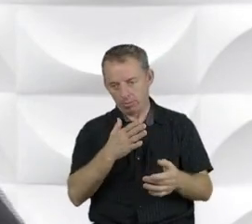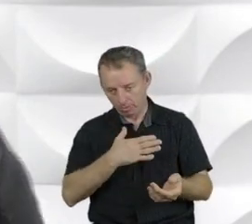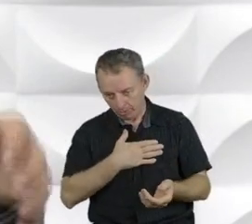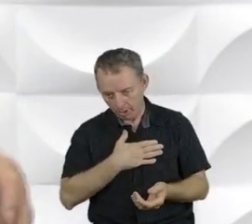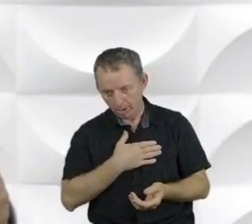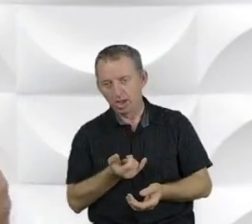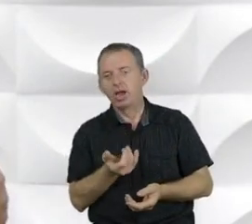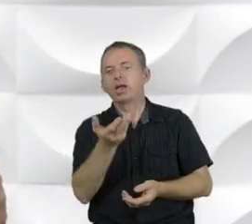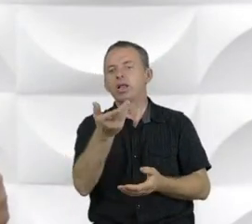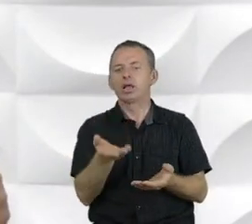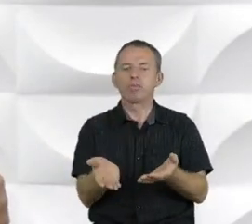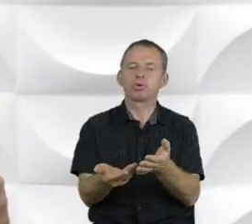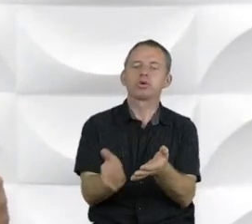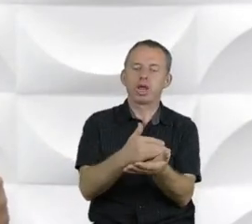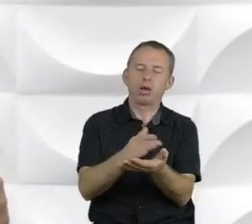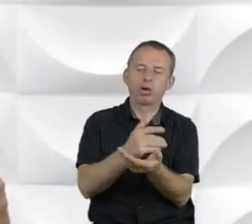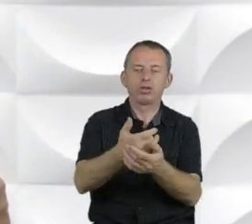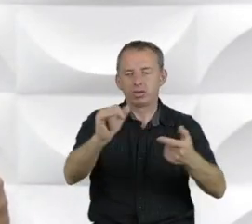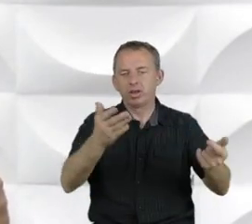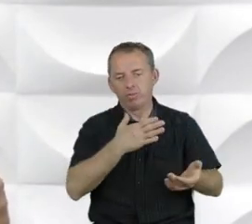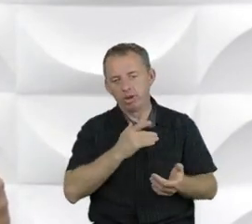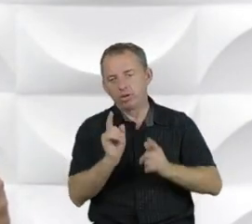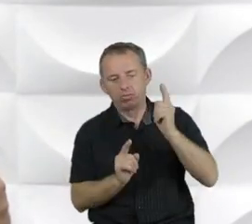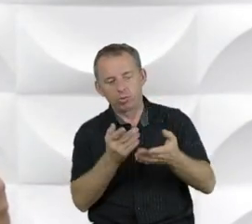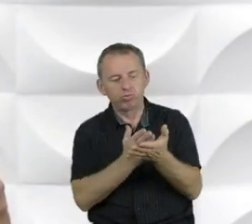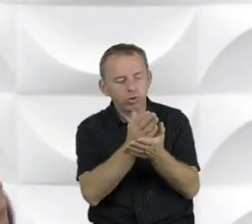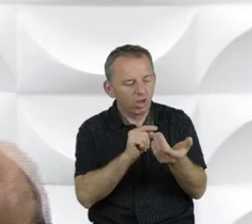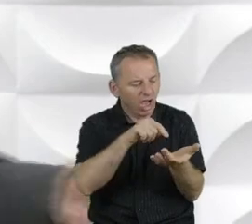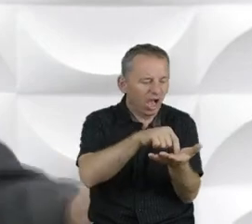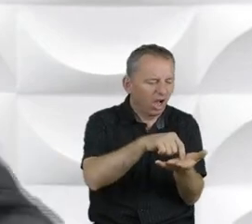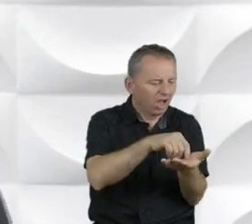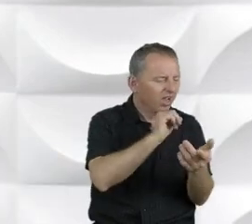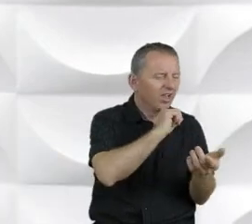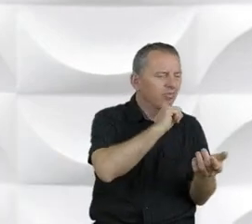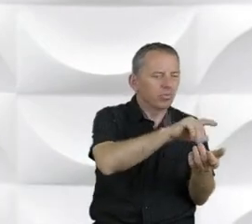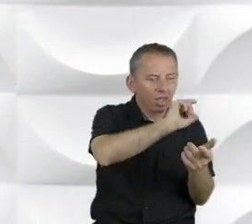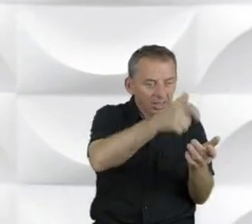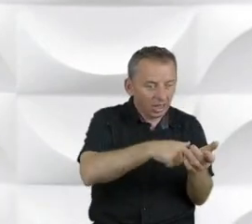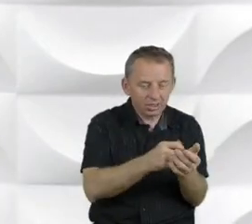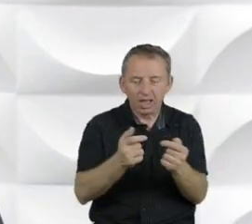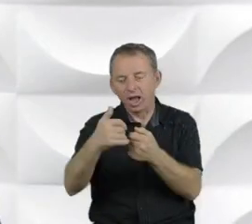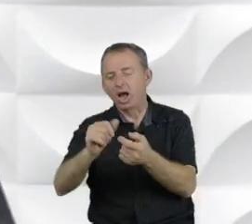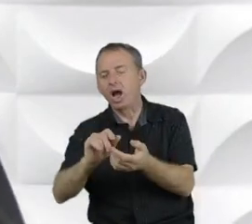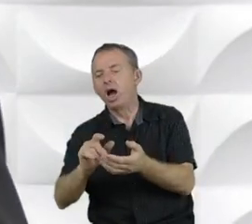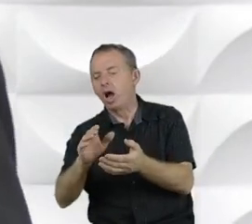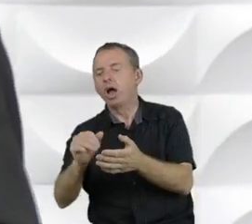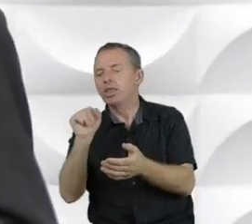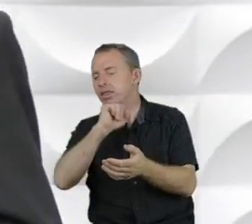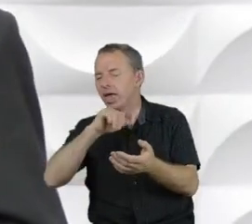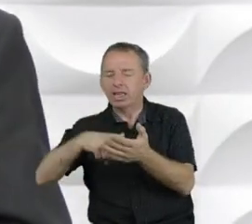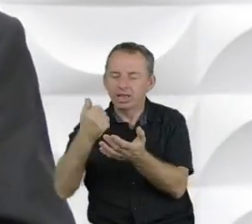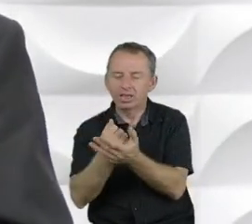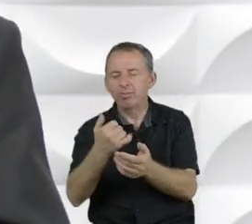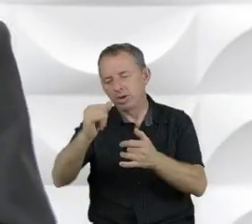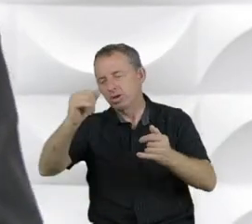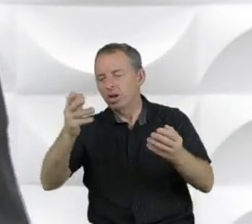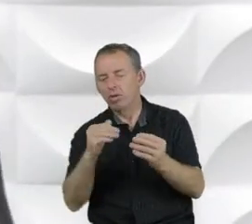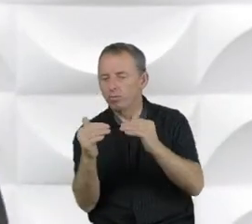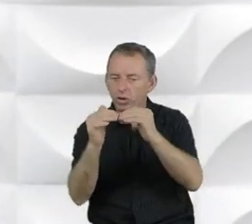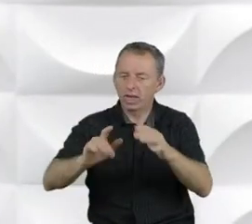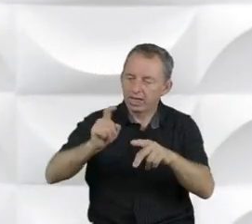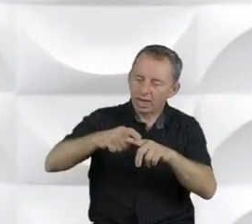kilka przekładów i dlatego nieraz się licytujemy, ten jest dobry, tamten dobry, a ja wiem, bo z